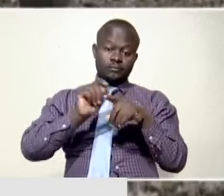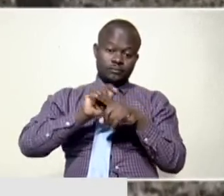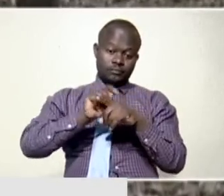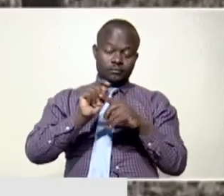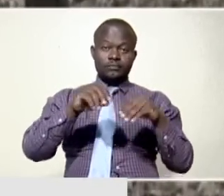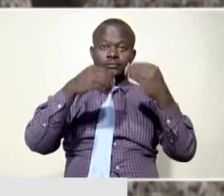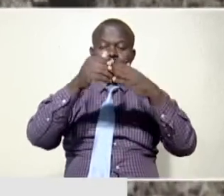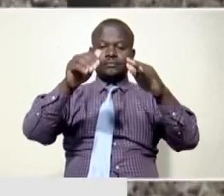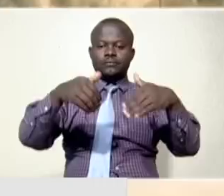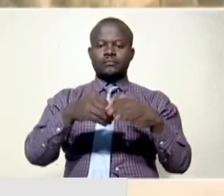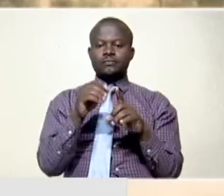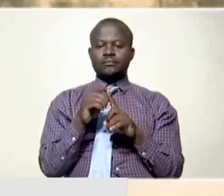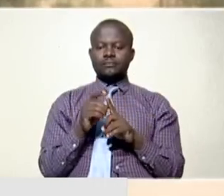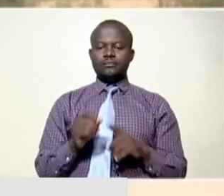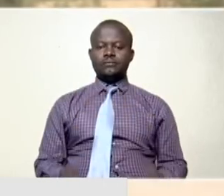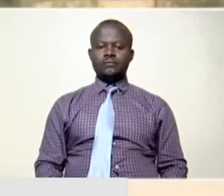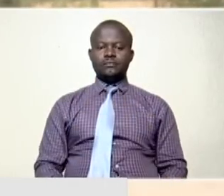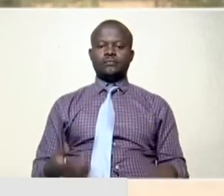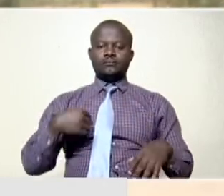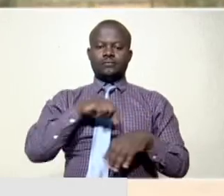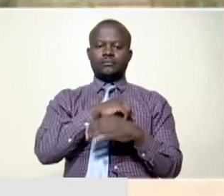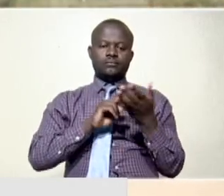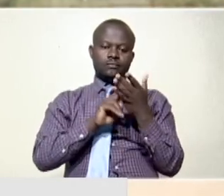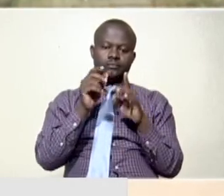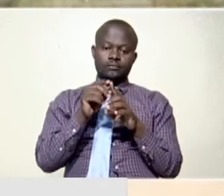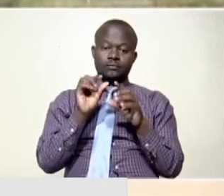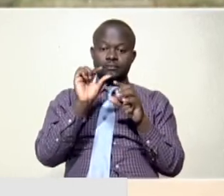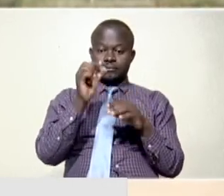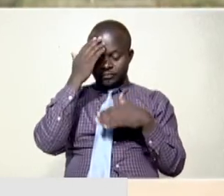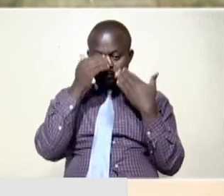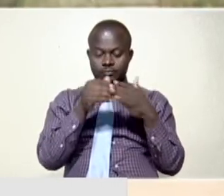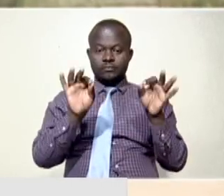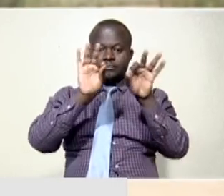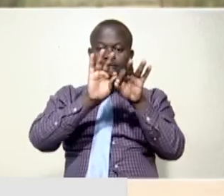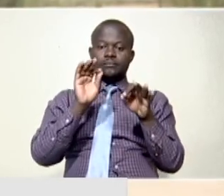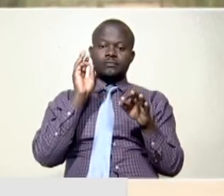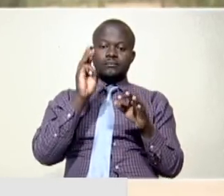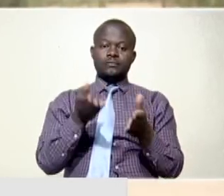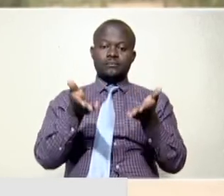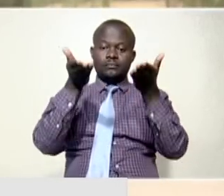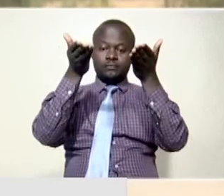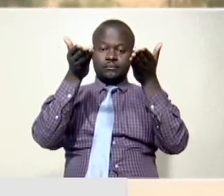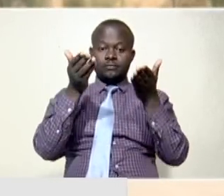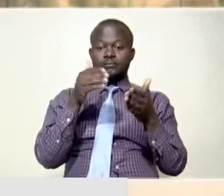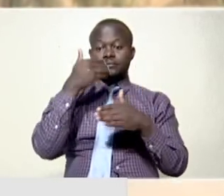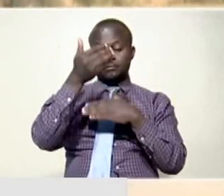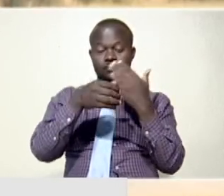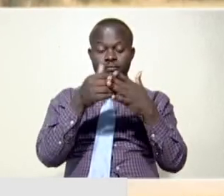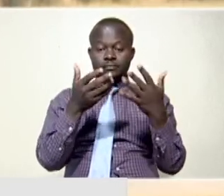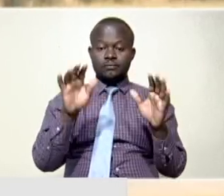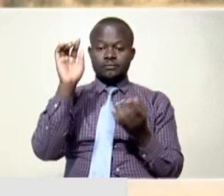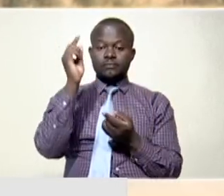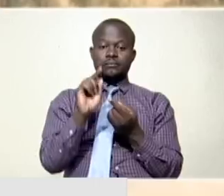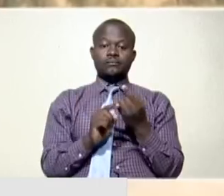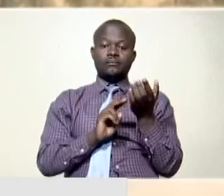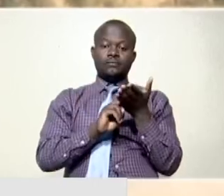ku mihingire y'umuceri. Twakoreshaga ifumbire nye yabitewe n'ibiciro byabaga biri hejuru, aho bagabanije rero twagejeje